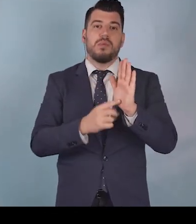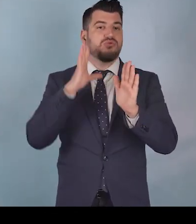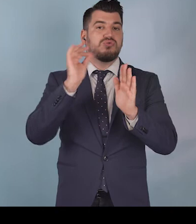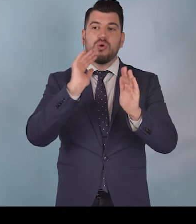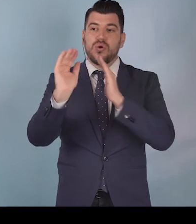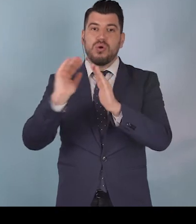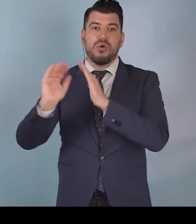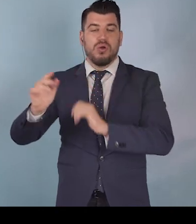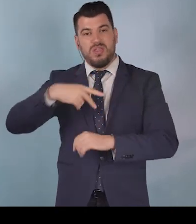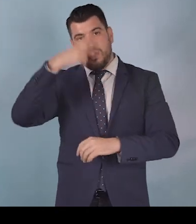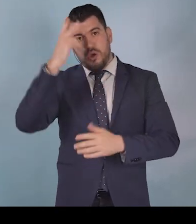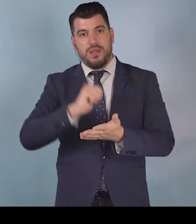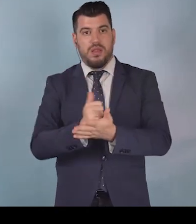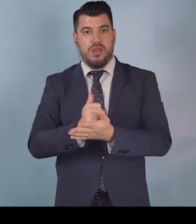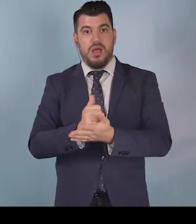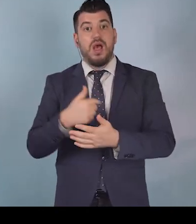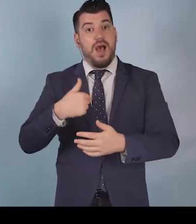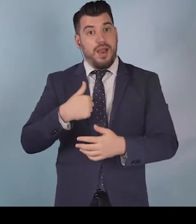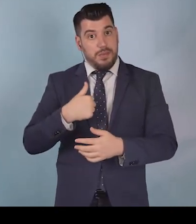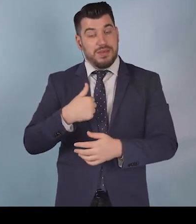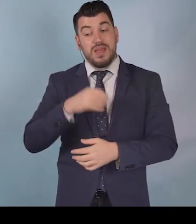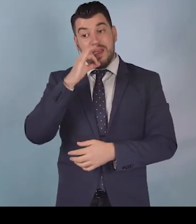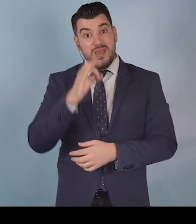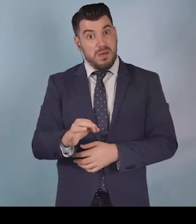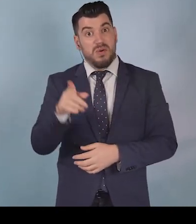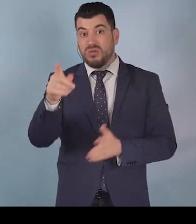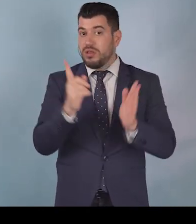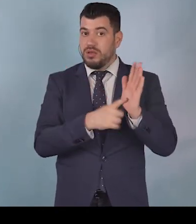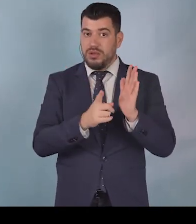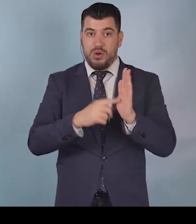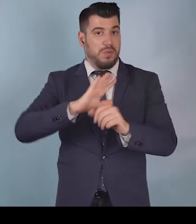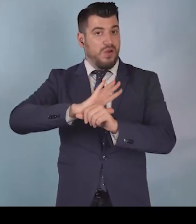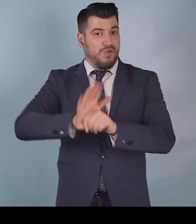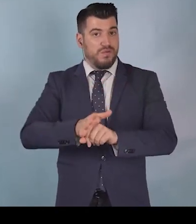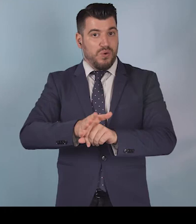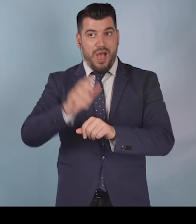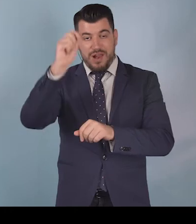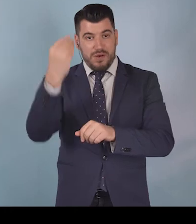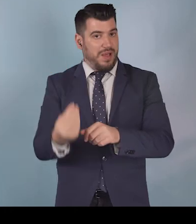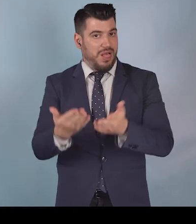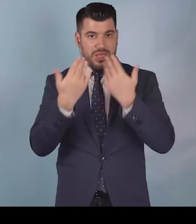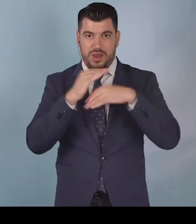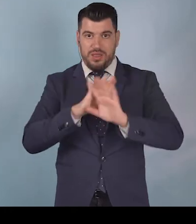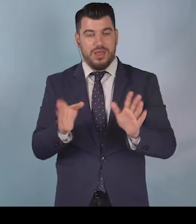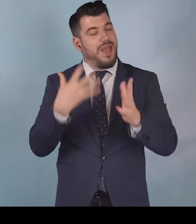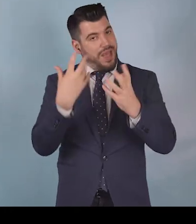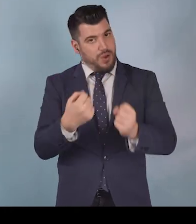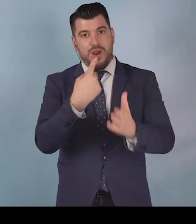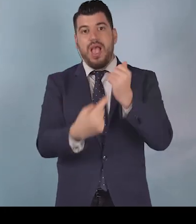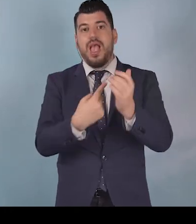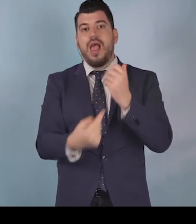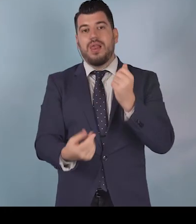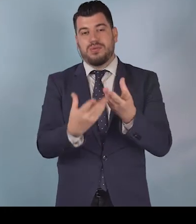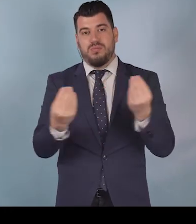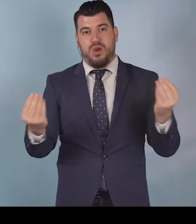να ξεκινήσω και όντως να αναγνωρίσουμε σε αυτό το σημείο ότι είναι θετικό του να ψηφίζονται νόμοι που κατοχυρώνουν τα ΛΟΑΤΚΙ